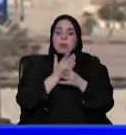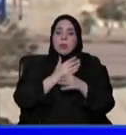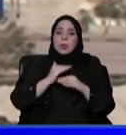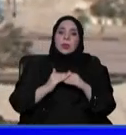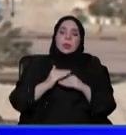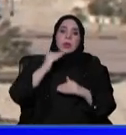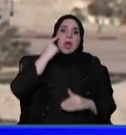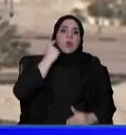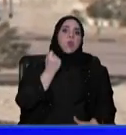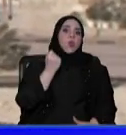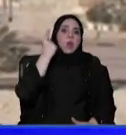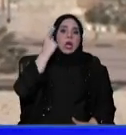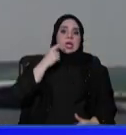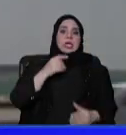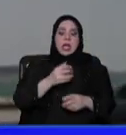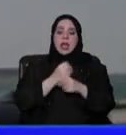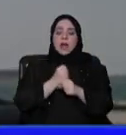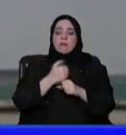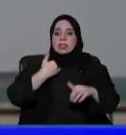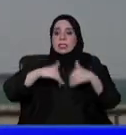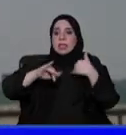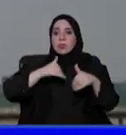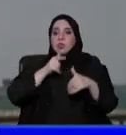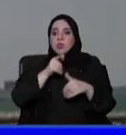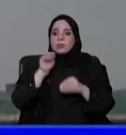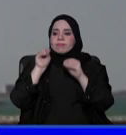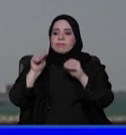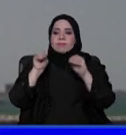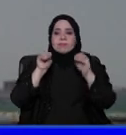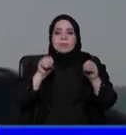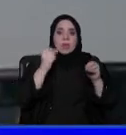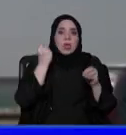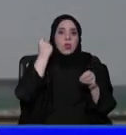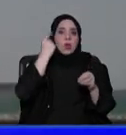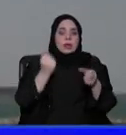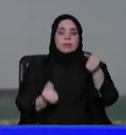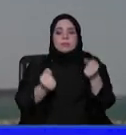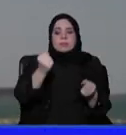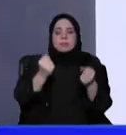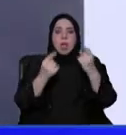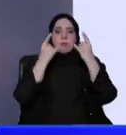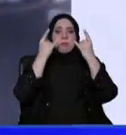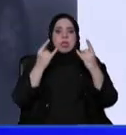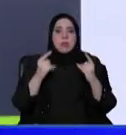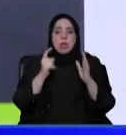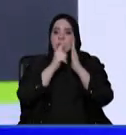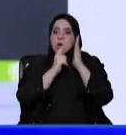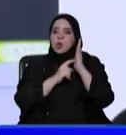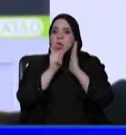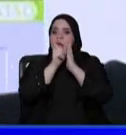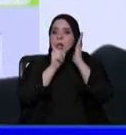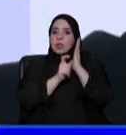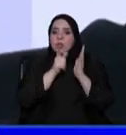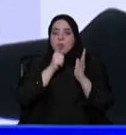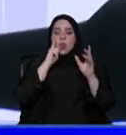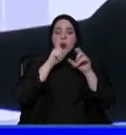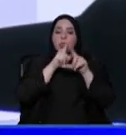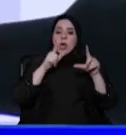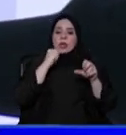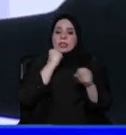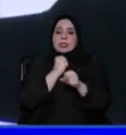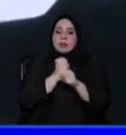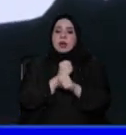السلامه على الطريق وحرص ووعي جميع السواق الملتزمين بالاضافه للدور المهم الذي تلعبه